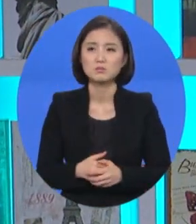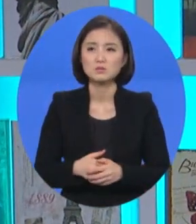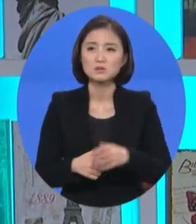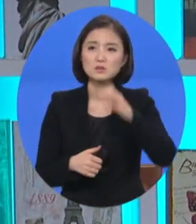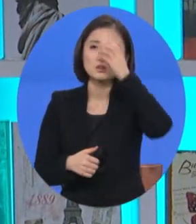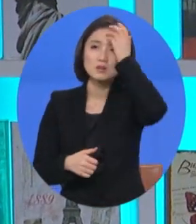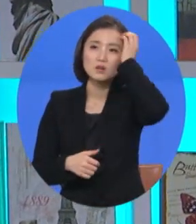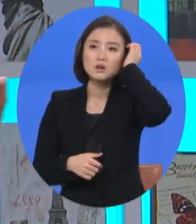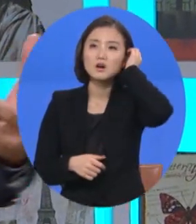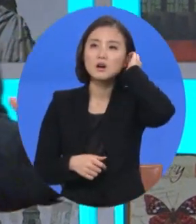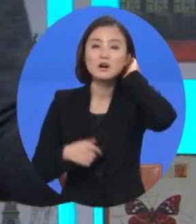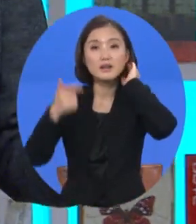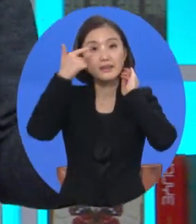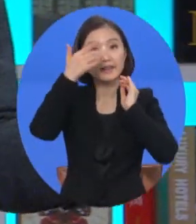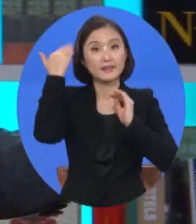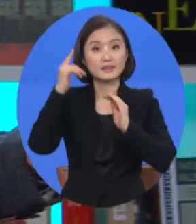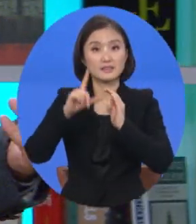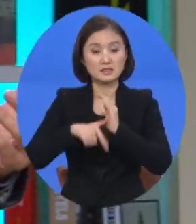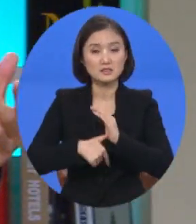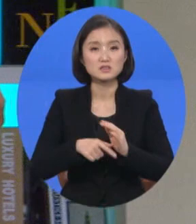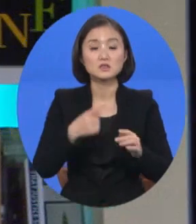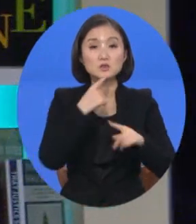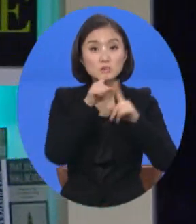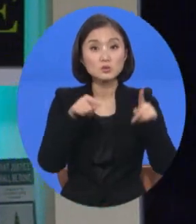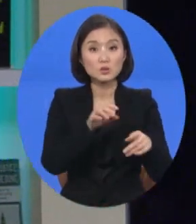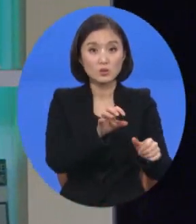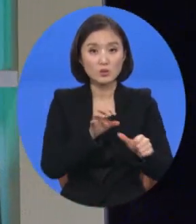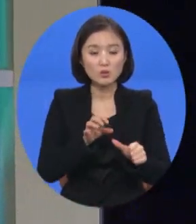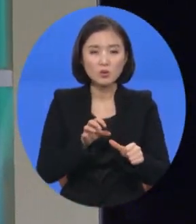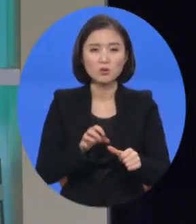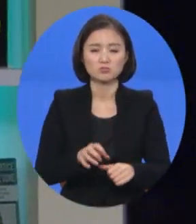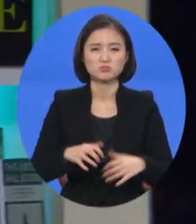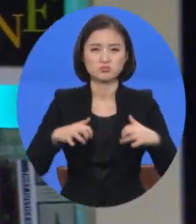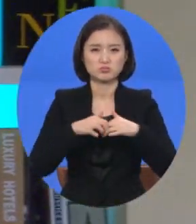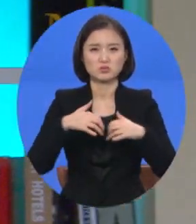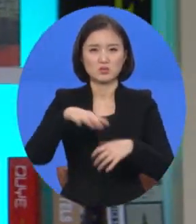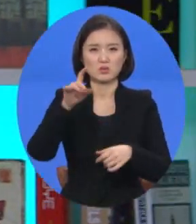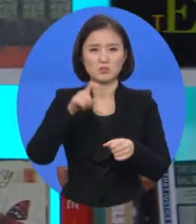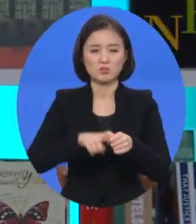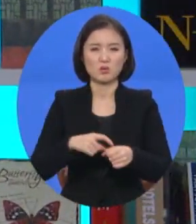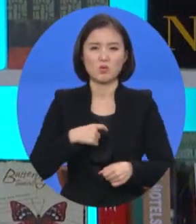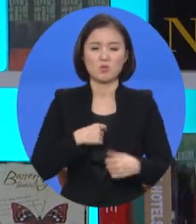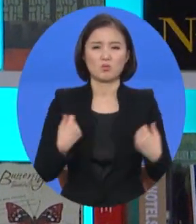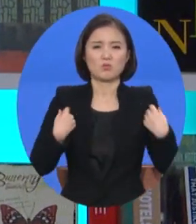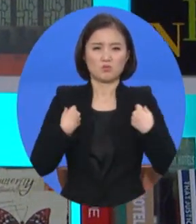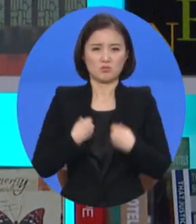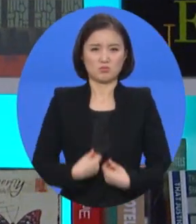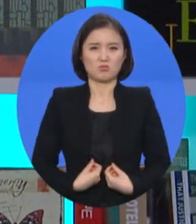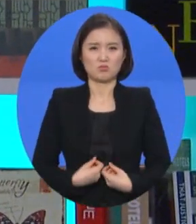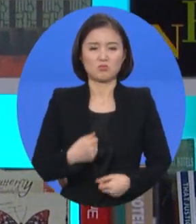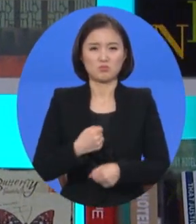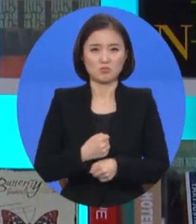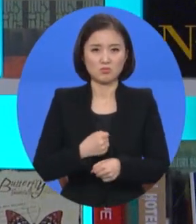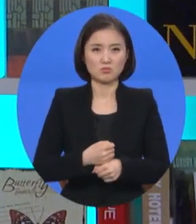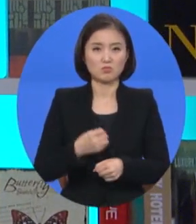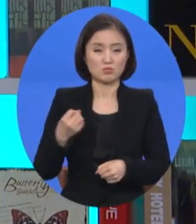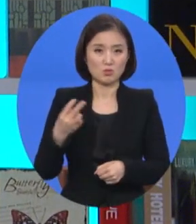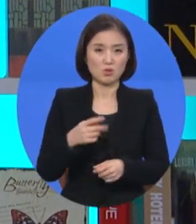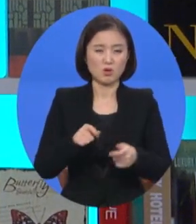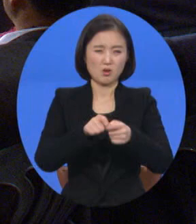말이죠 전쟁에 나가는 장수의 갑옷도 만들었다는 거 아십니까 화살로 도 종이 갑옷을 뚫지